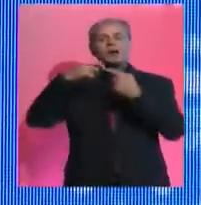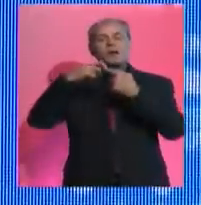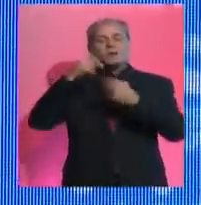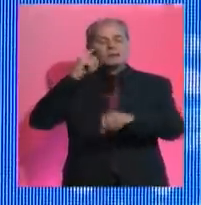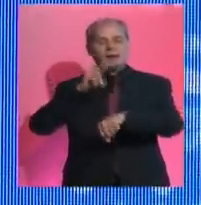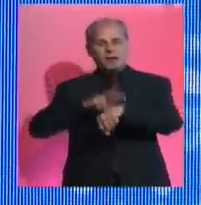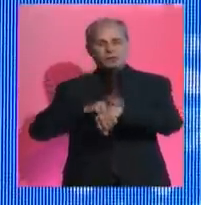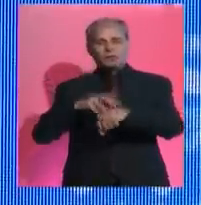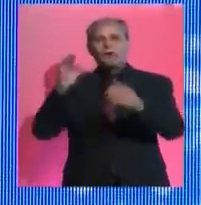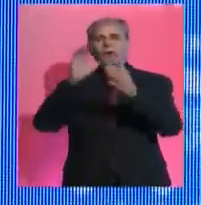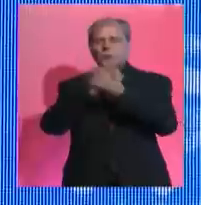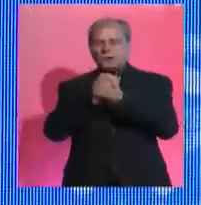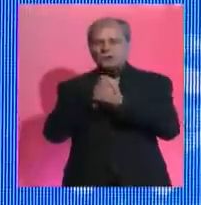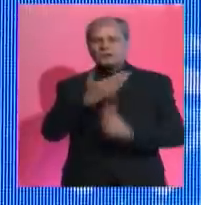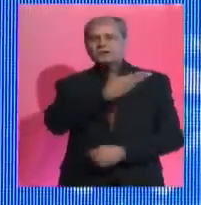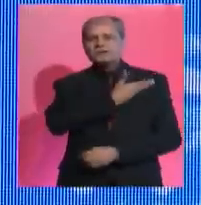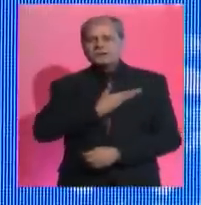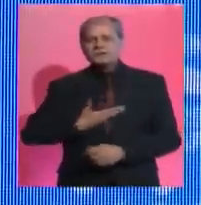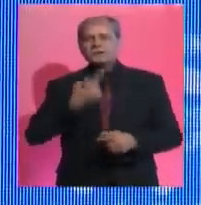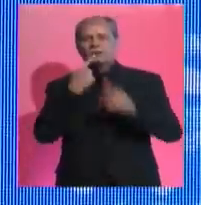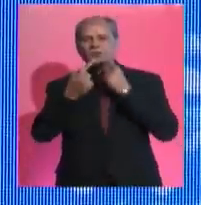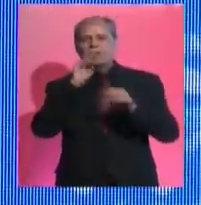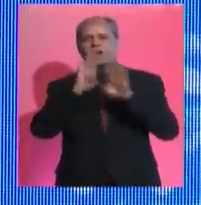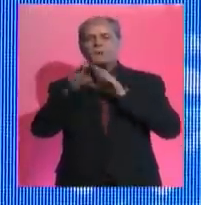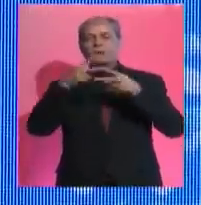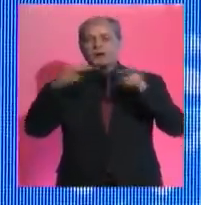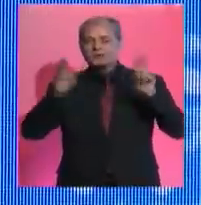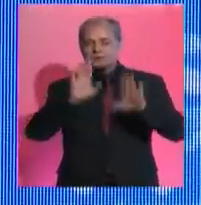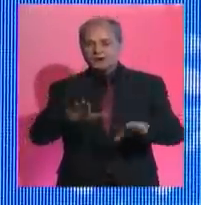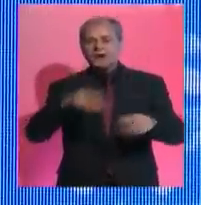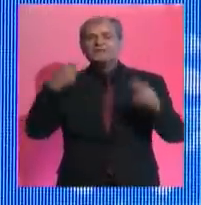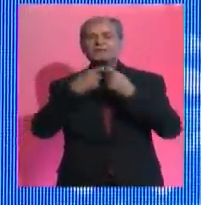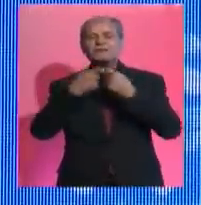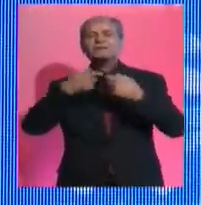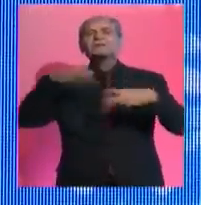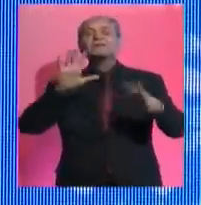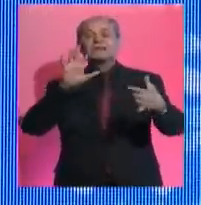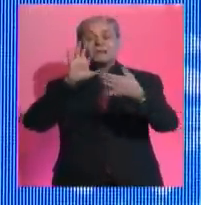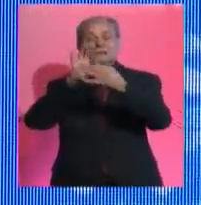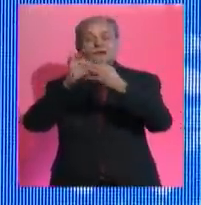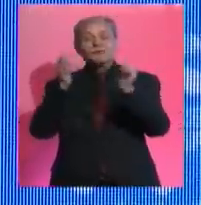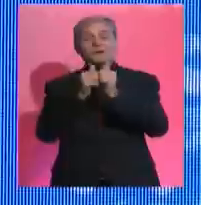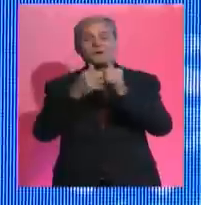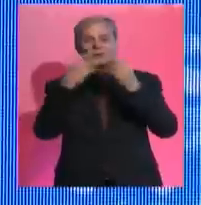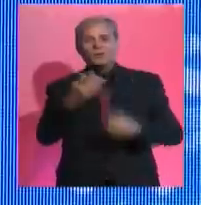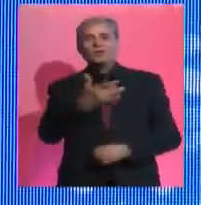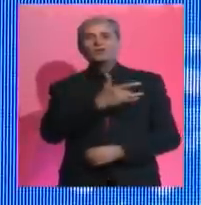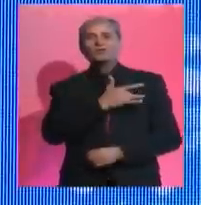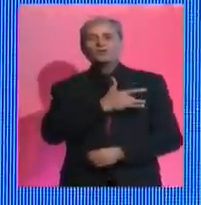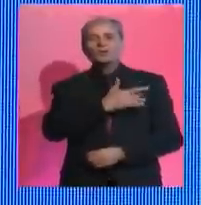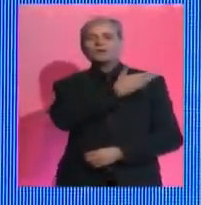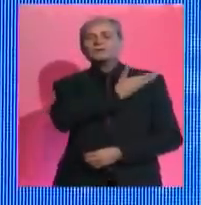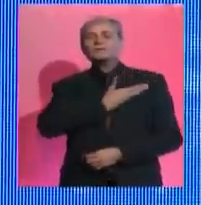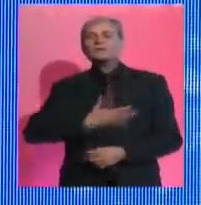anıyorum barış ve diyalog kapısını açık tutan çatışmadan değil birlikten yana olan yürekten